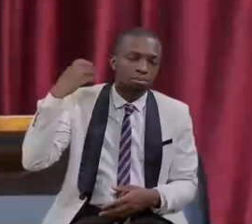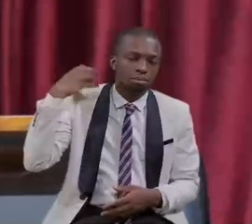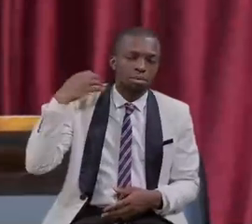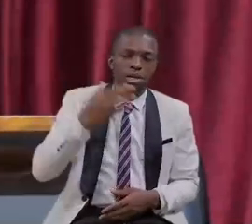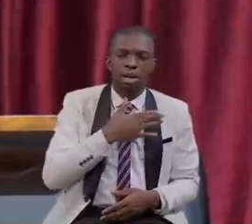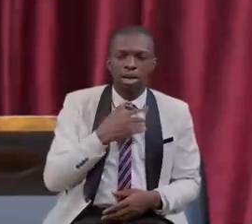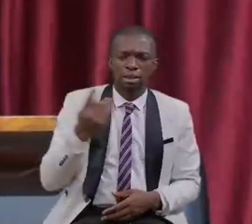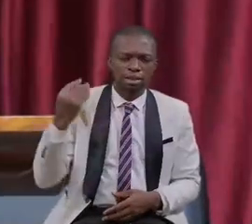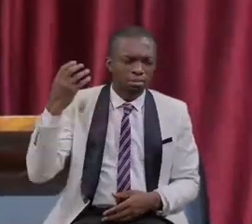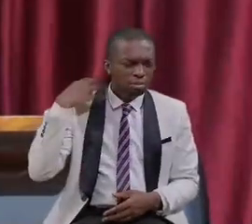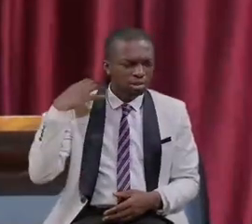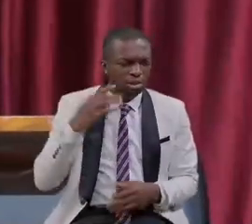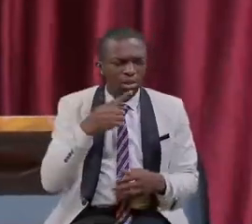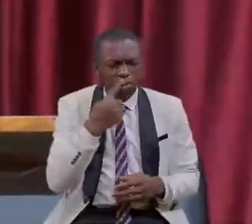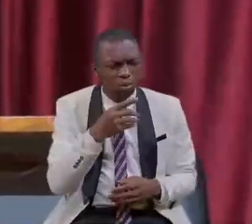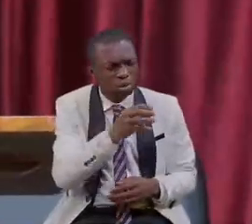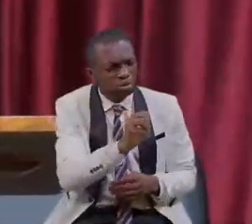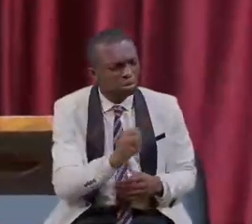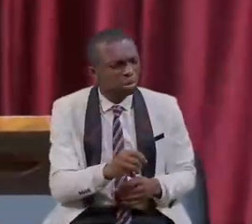Le maître a dit, toi méchant serviteur,